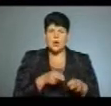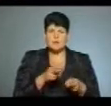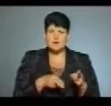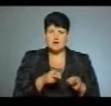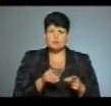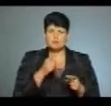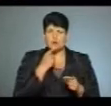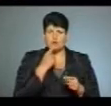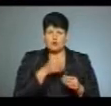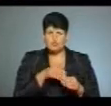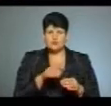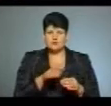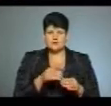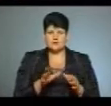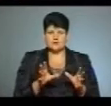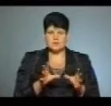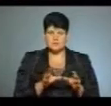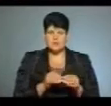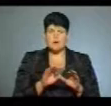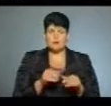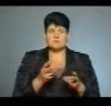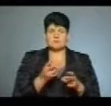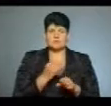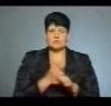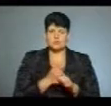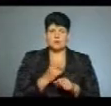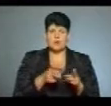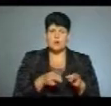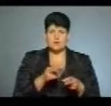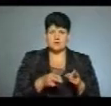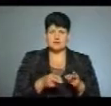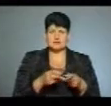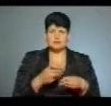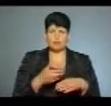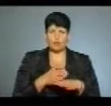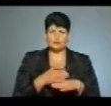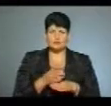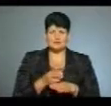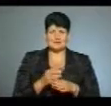кров ушлася і отек спала. Тоді треба робити операцію, тому що там розроблені кістки.